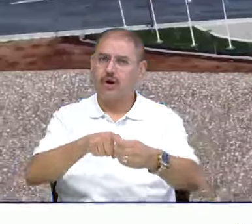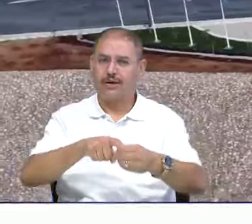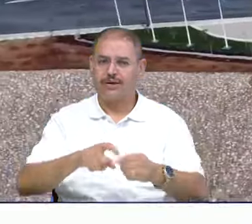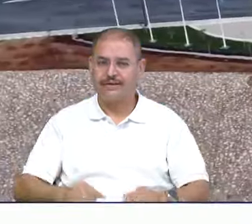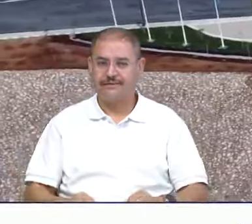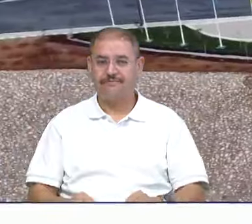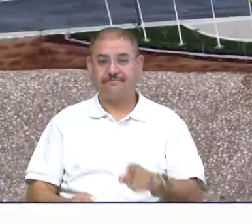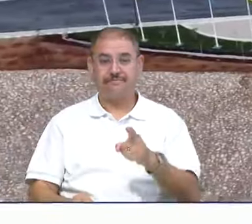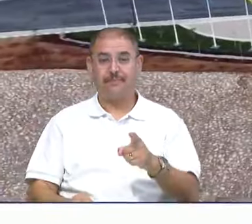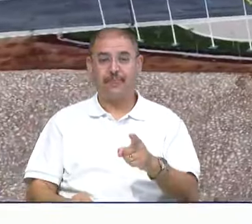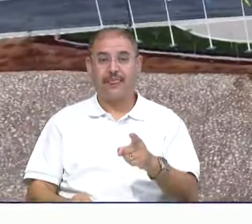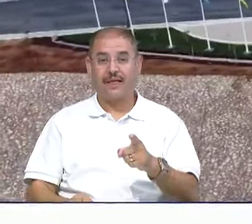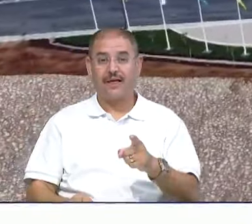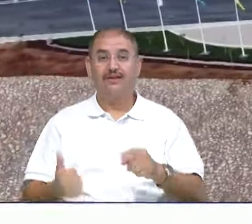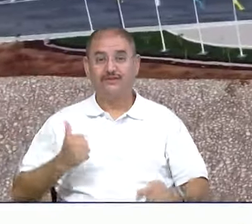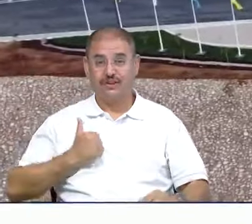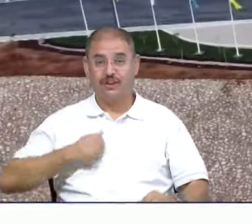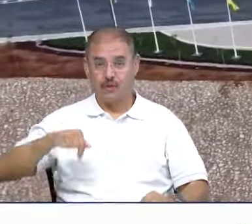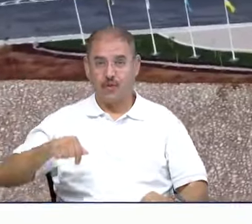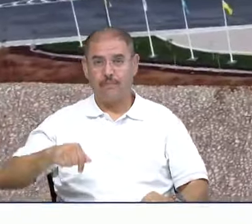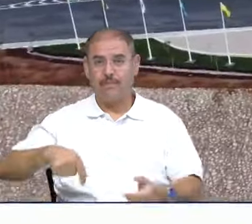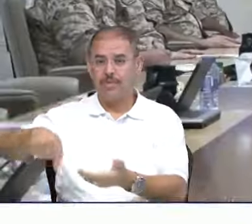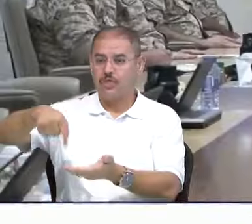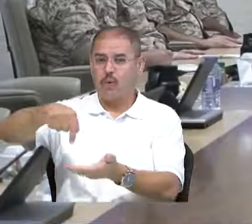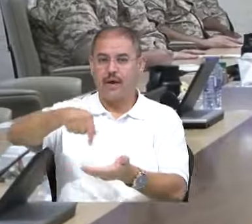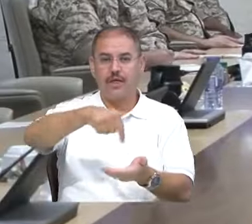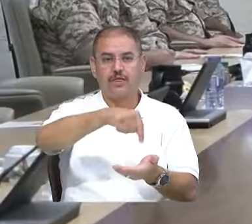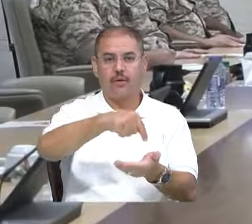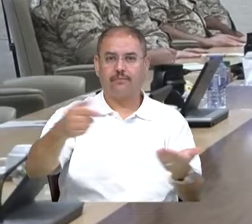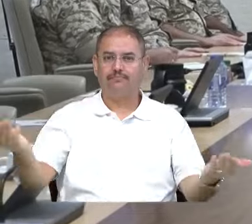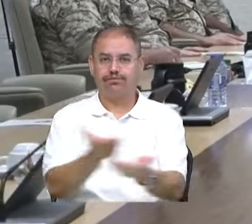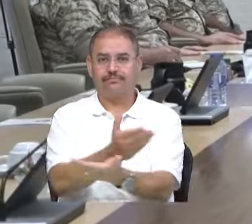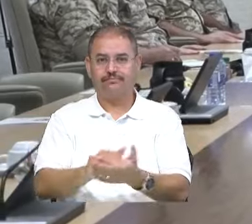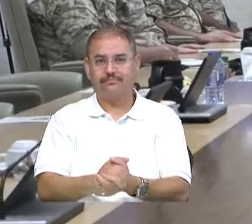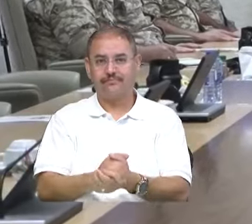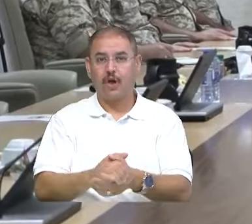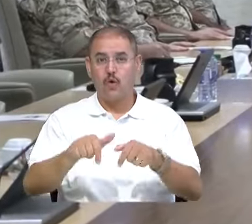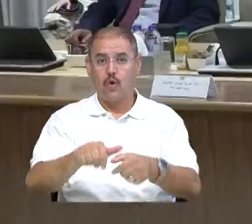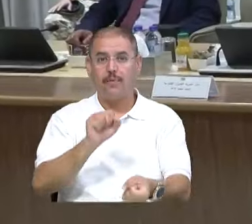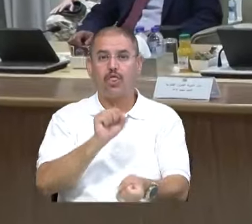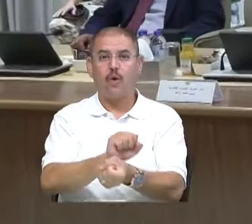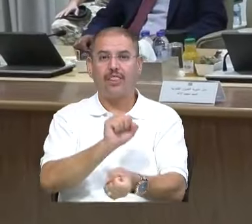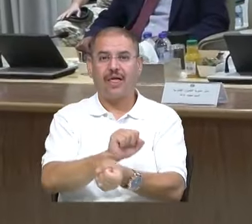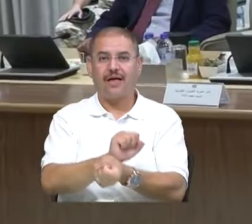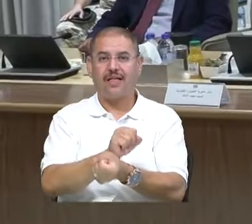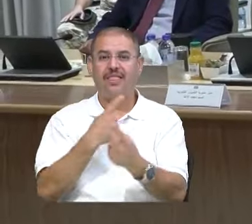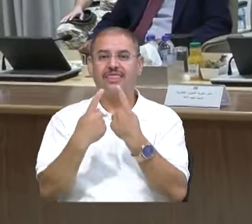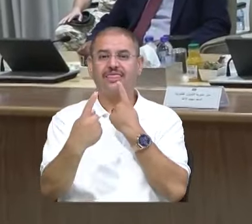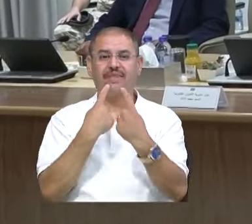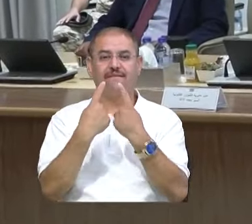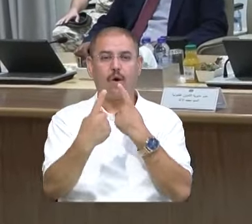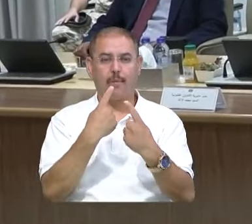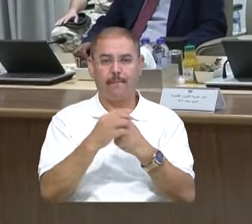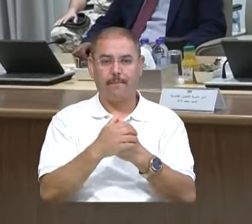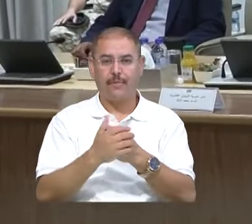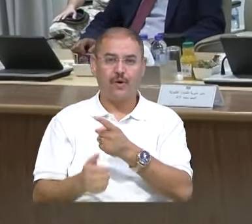وقعت في القياده العامه للقوات المسلحه الاردنيه الجيش العربي اليوم الثلاثاء مذكره تفاهم بين